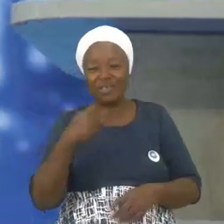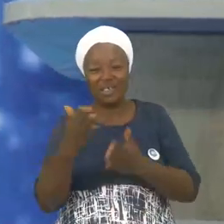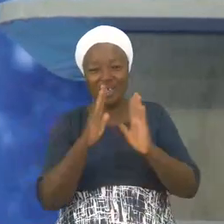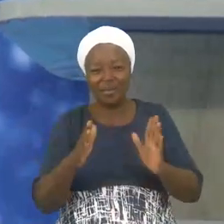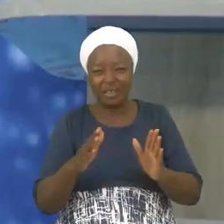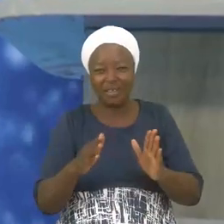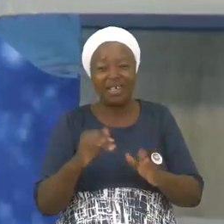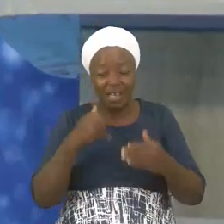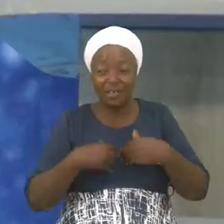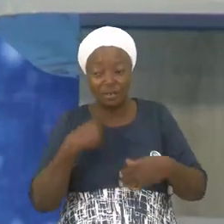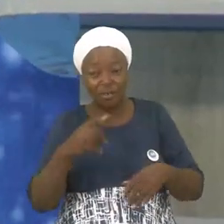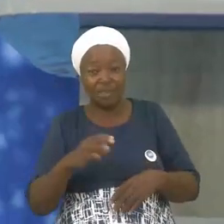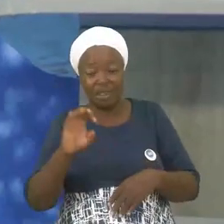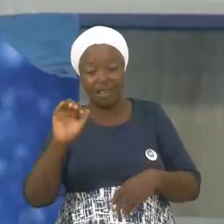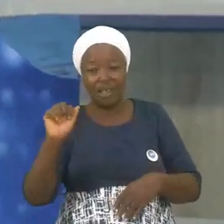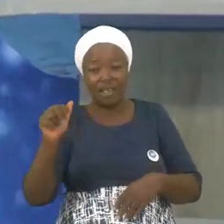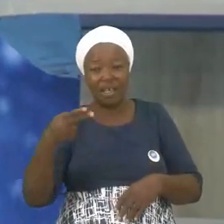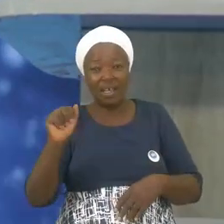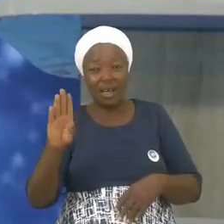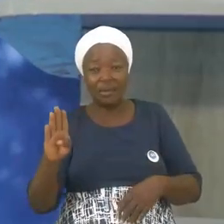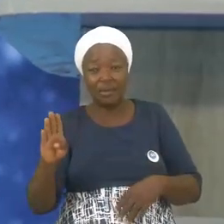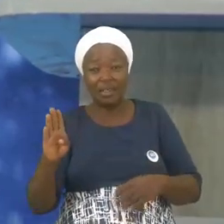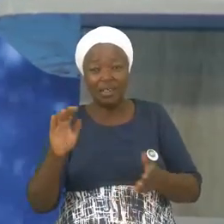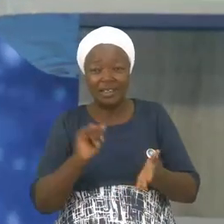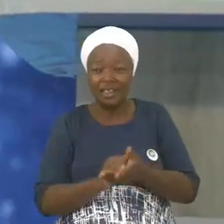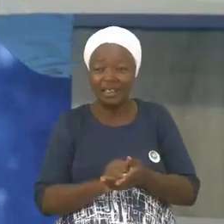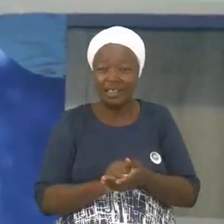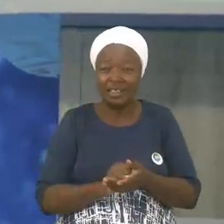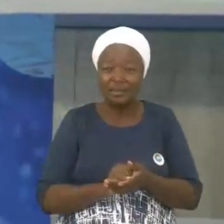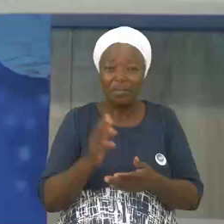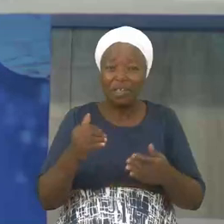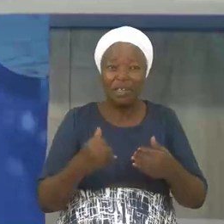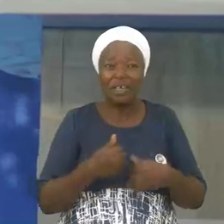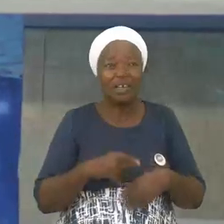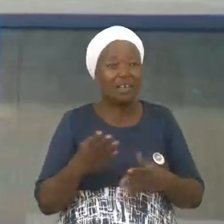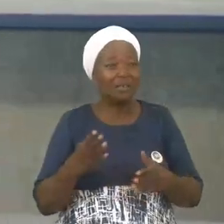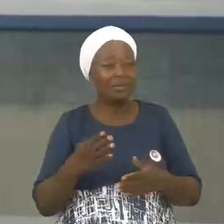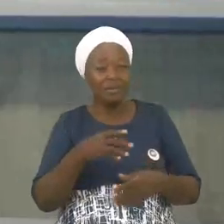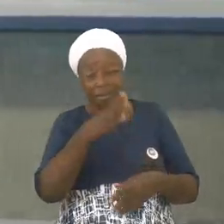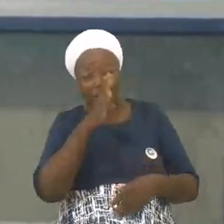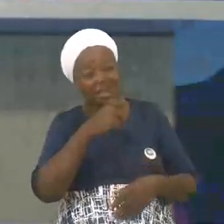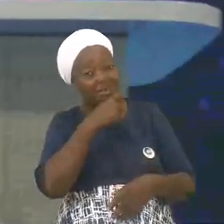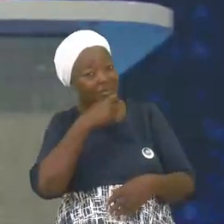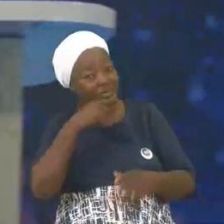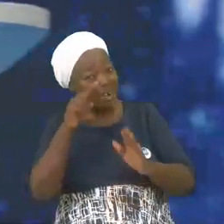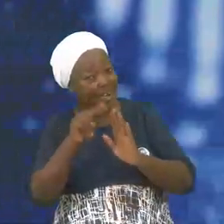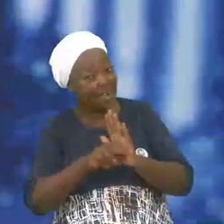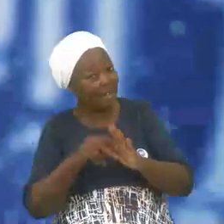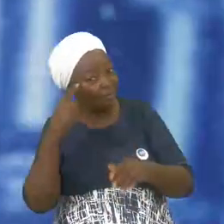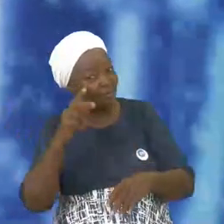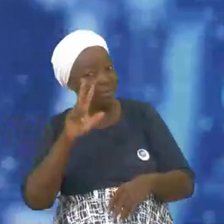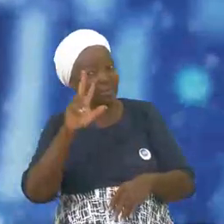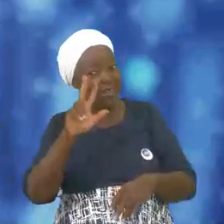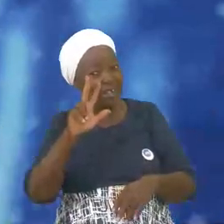Élie a dit à son serviteur, il avait dit à Achab, il y avait la sécheresse pendant